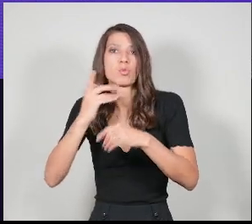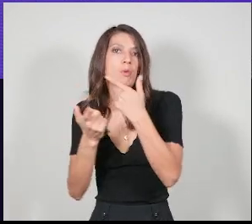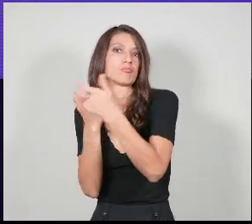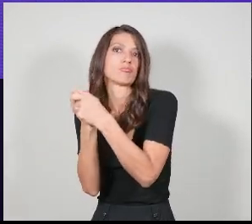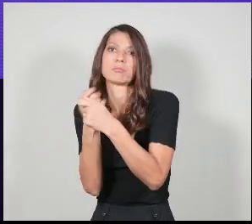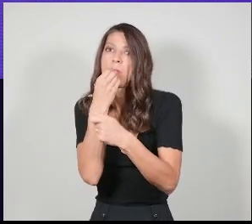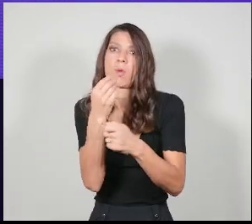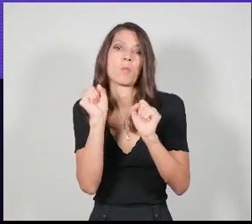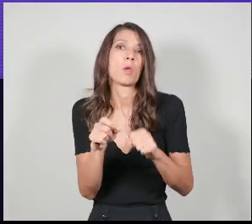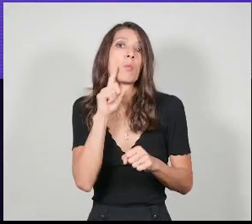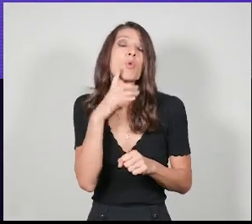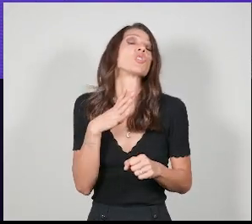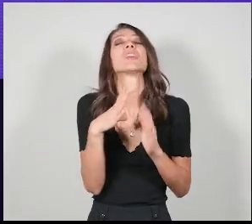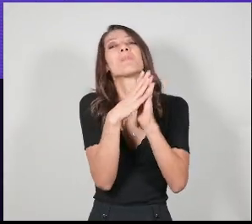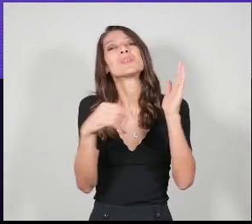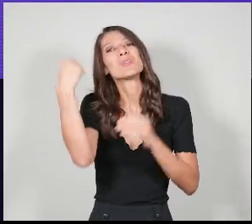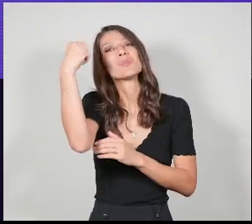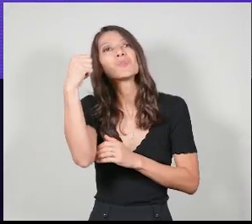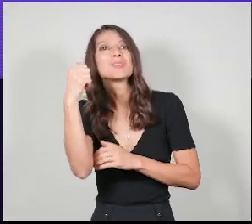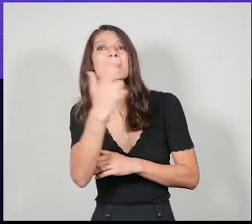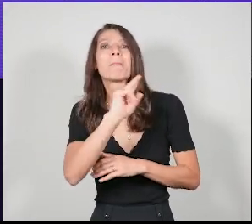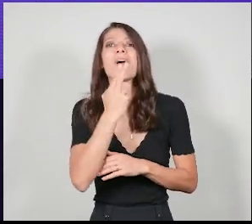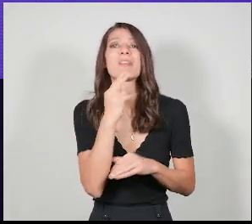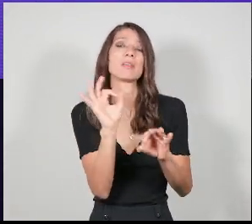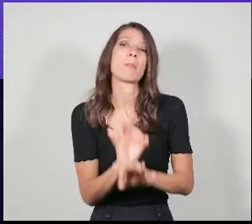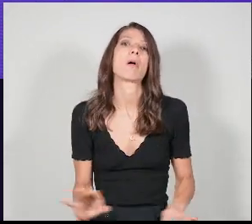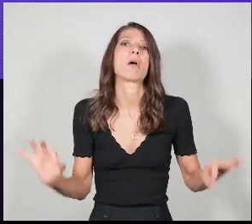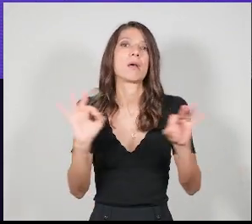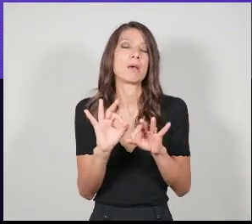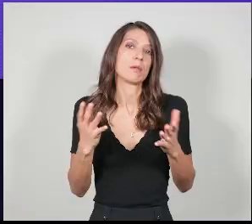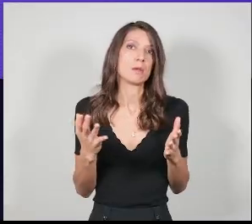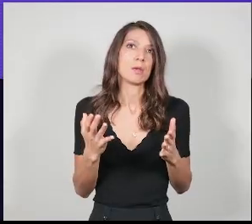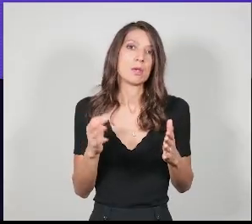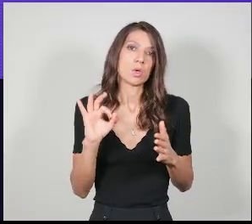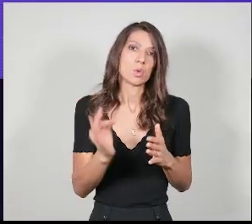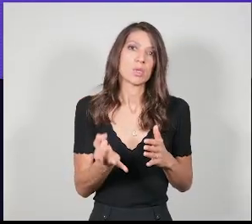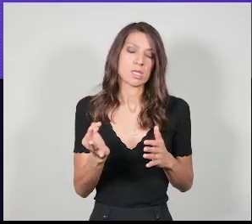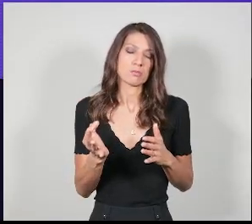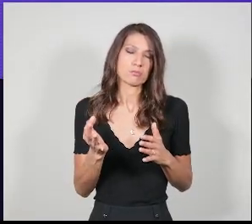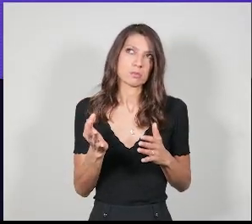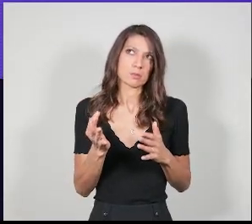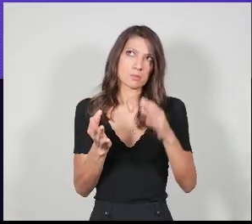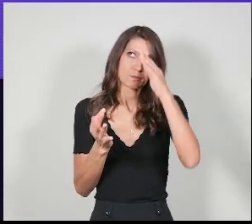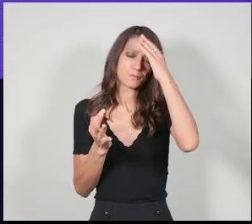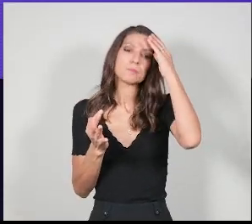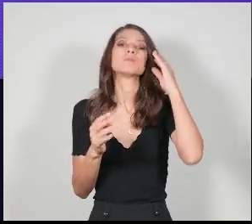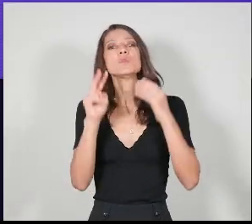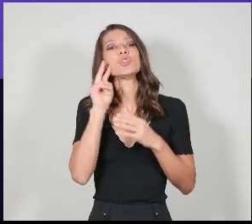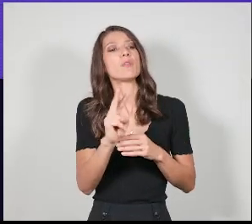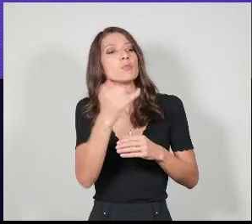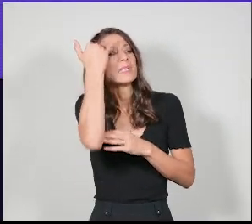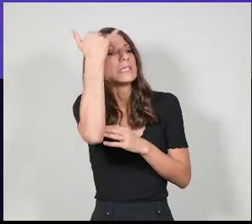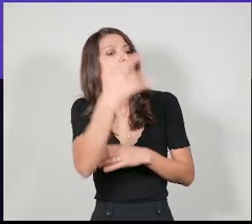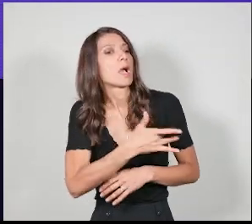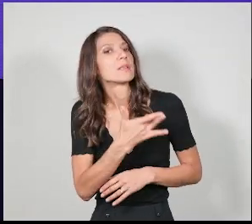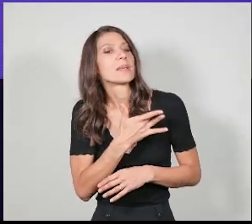qui serait la bonne solution, la bonne configuration. Et on a vu des initiatives très intéressantes sur les terrains qui ne se ressemblent